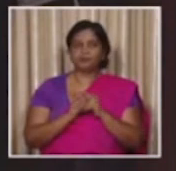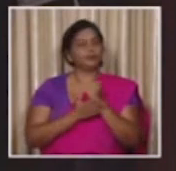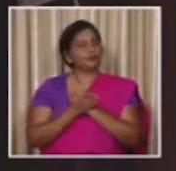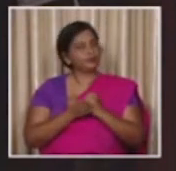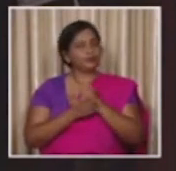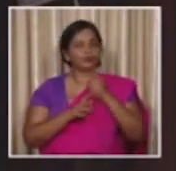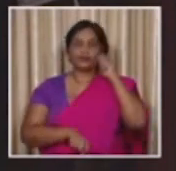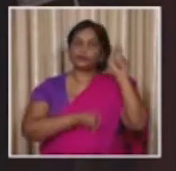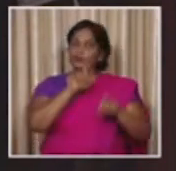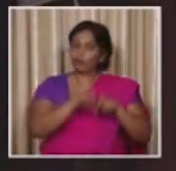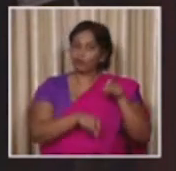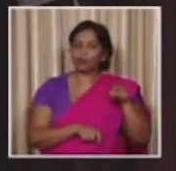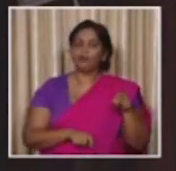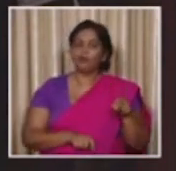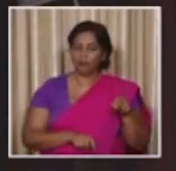සමස්ත ජනතාවගේ